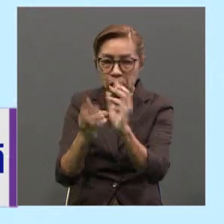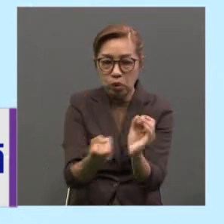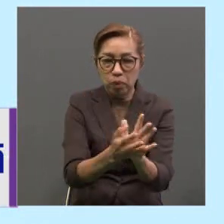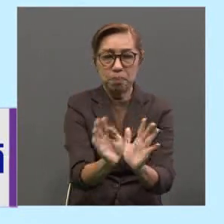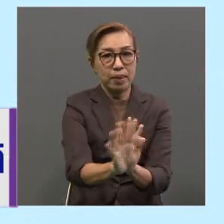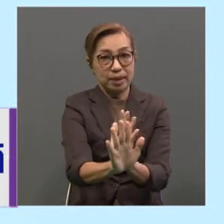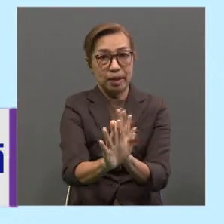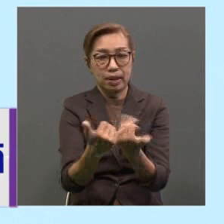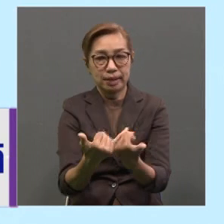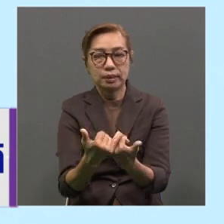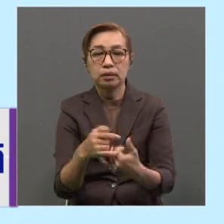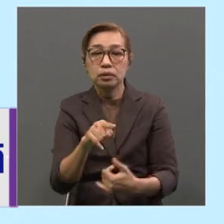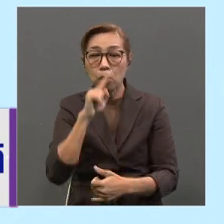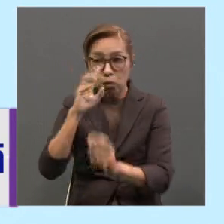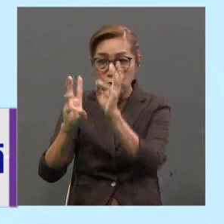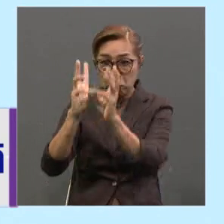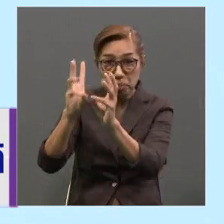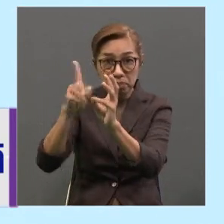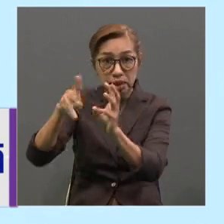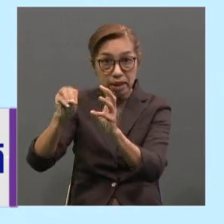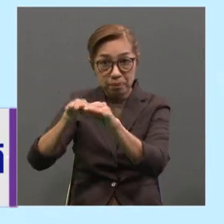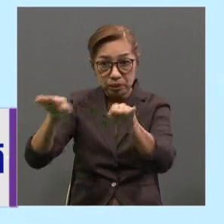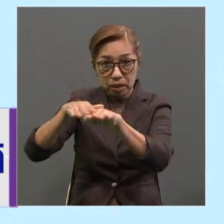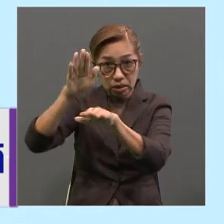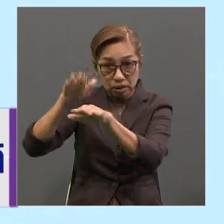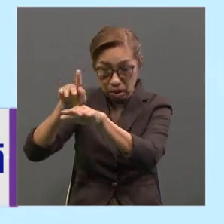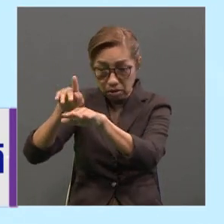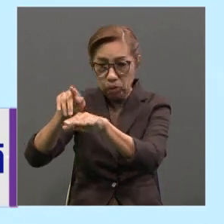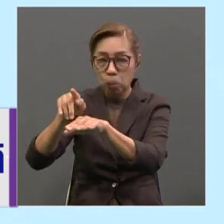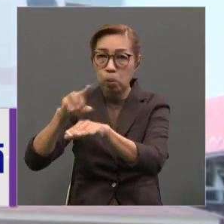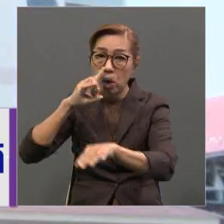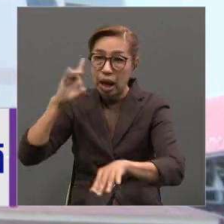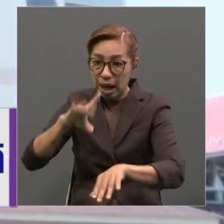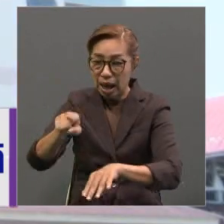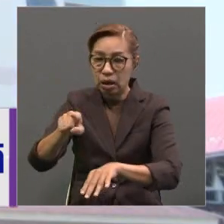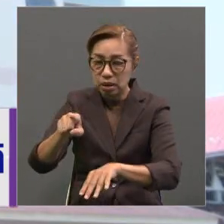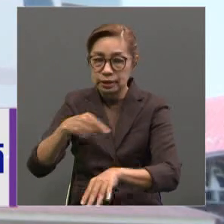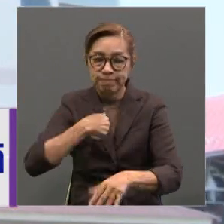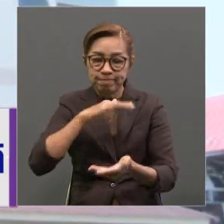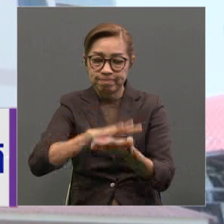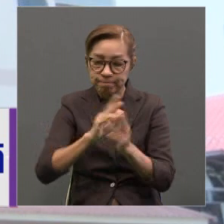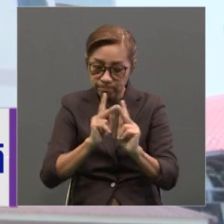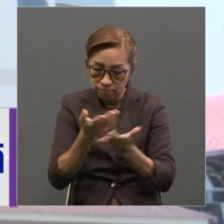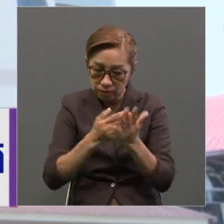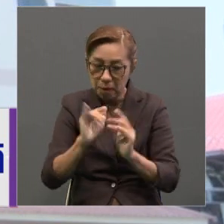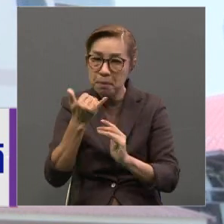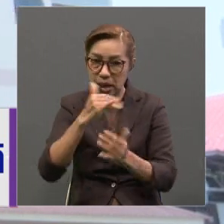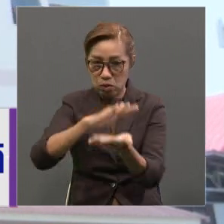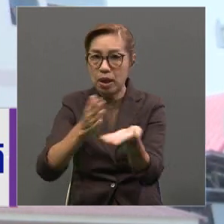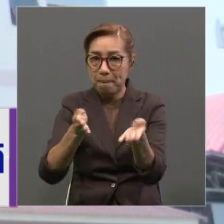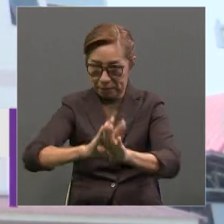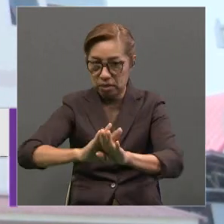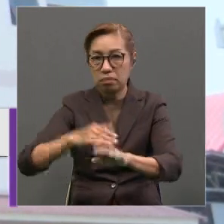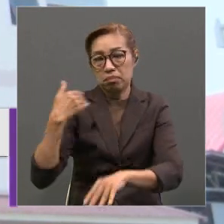pm2.5โดยหากค่าฝุ่น pm2.5เกินมาตรฐานถึงขั้นวิกฤตอันนี้ก็จะมีการพิจารณาปิดสถานศึกษา